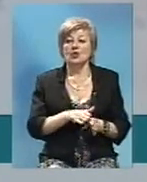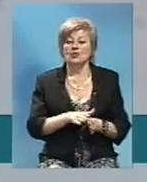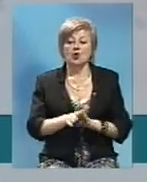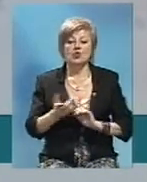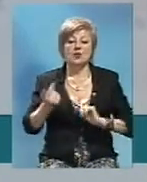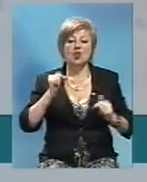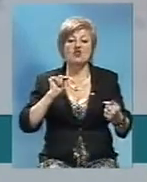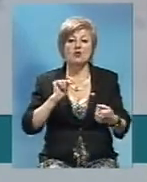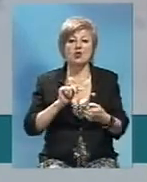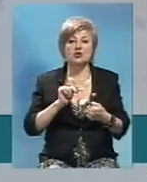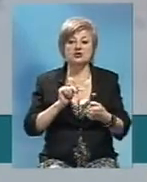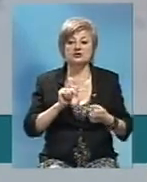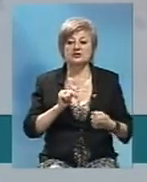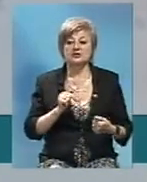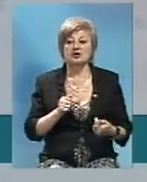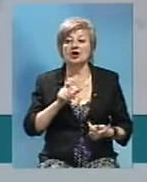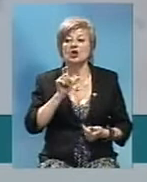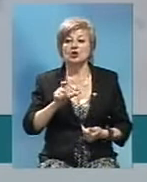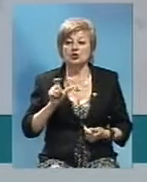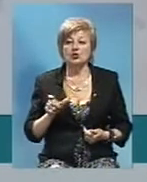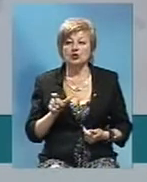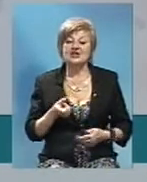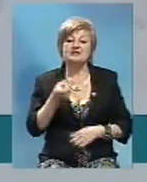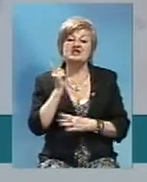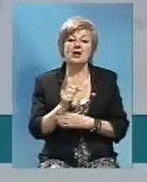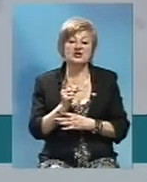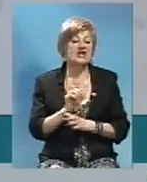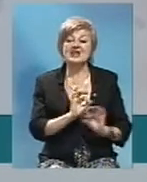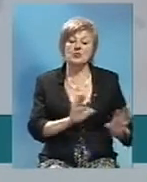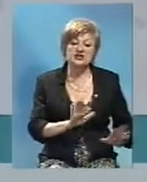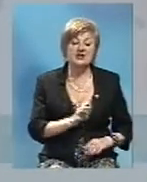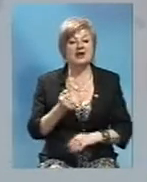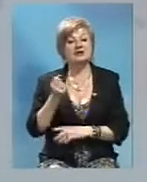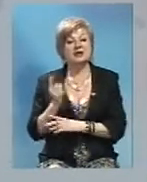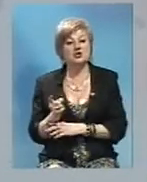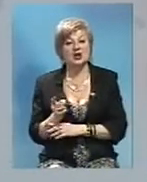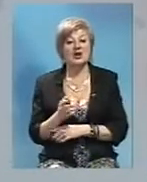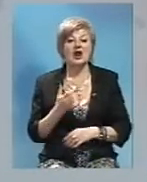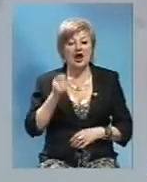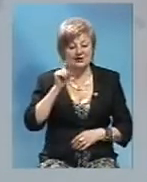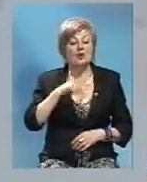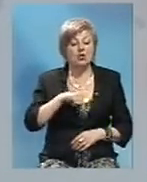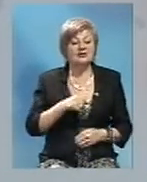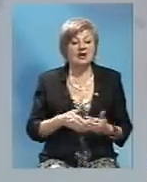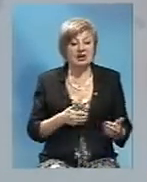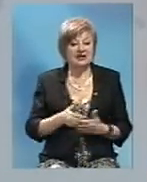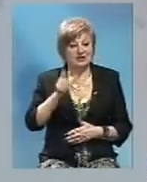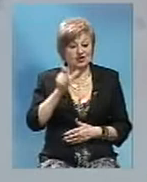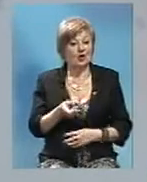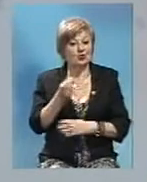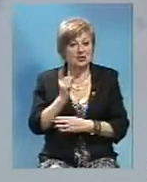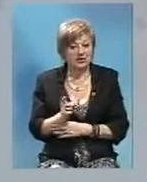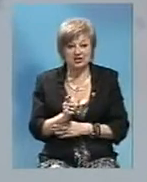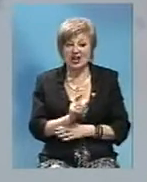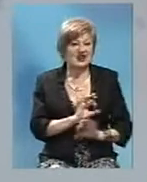противоположность. Почему? Потому что в данном случае людям именно запрещали. Не объясняли, а запрещали. А как известно в психологической практике, если человеку что-то запрещают, а